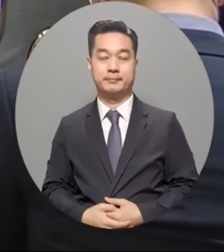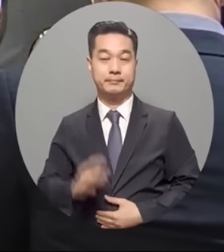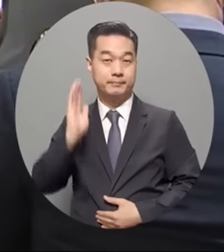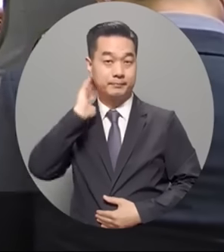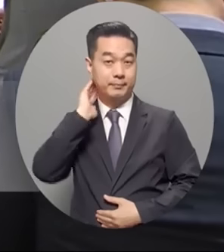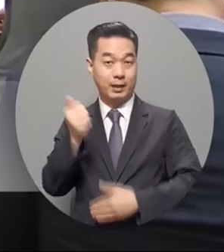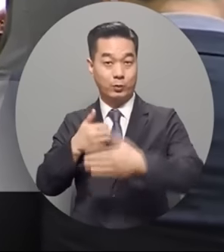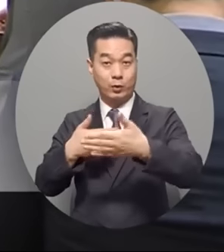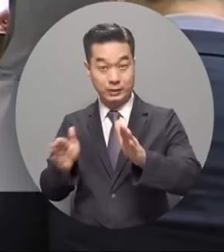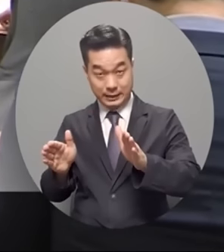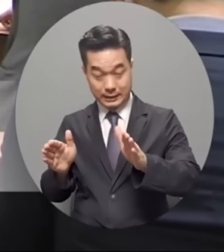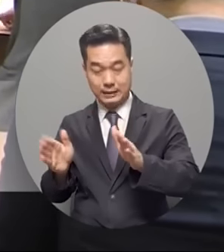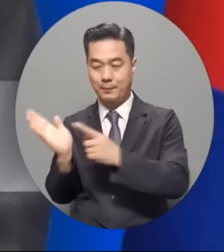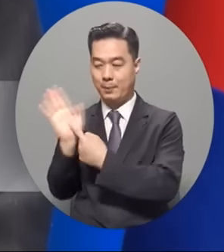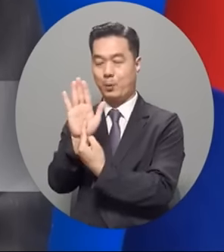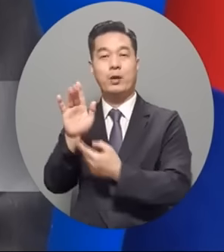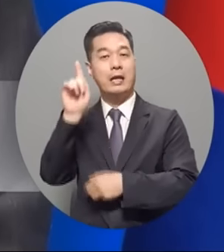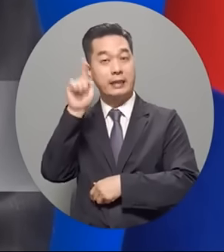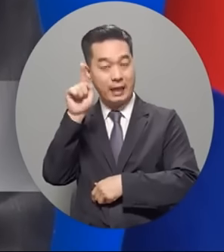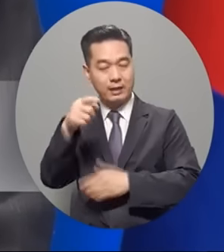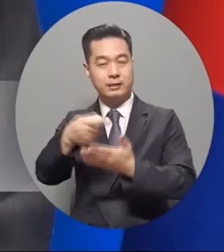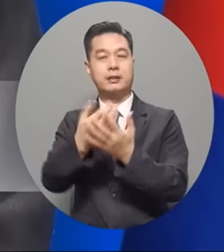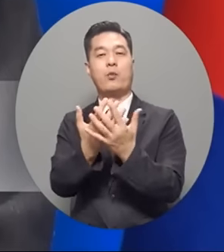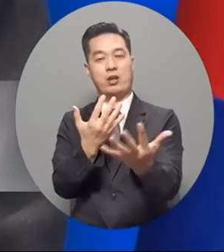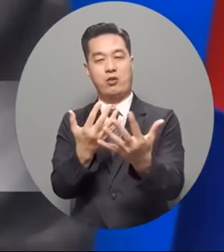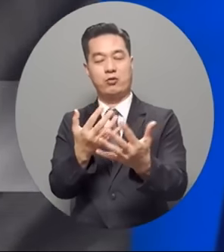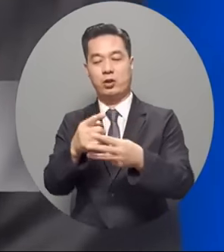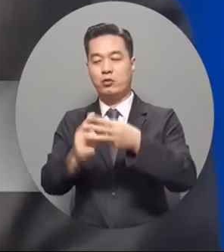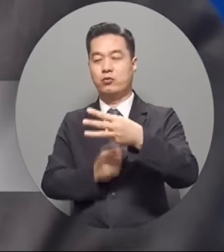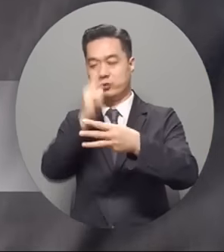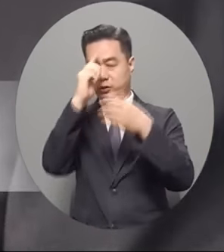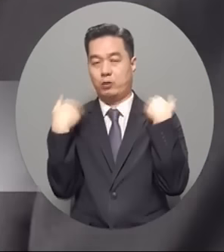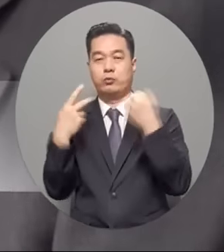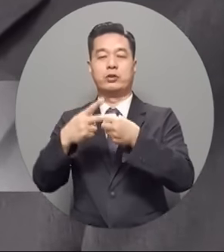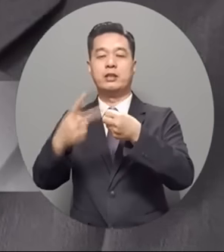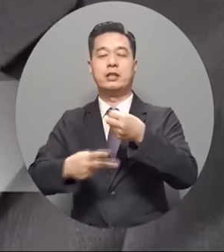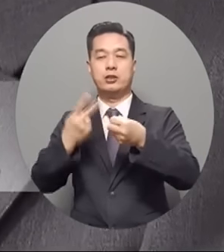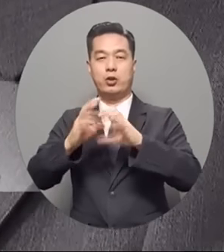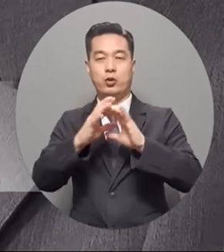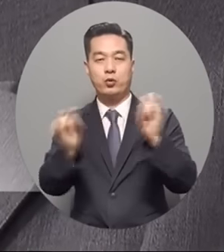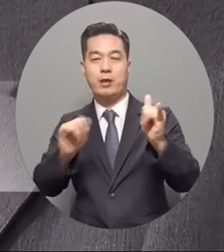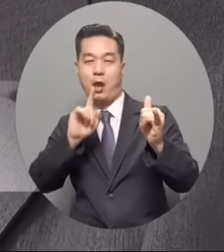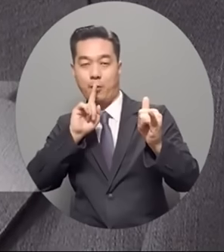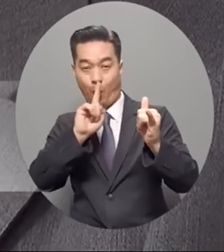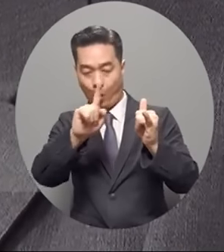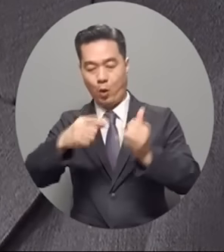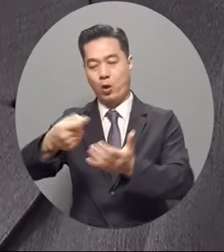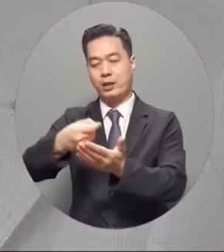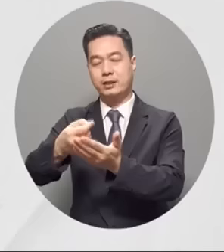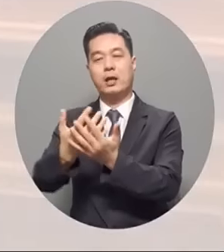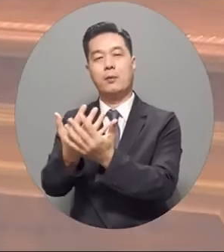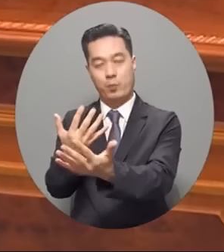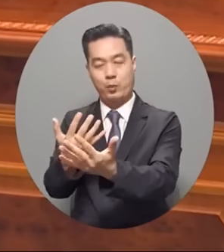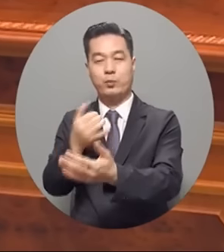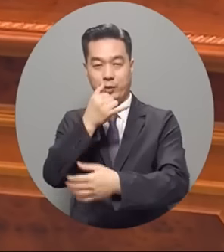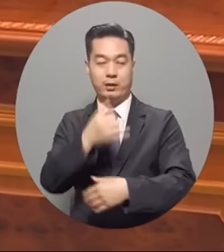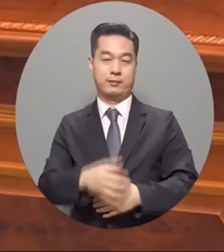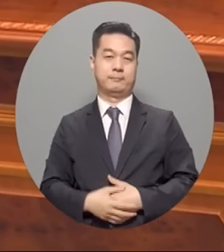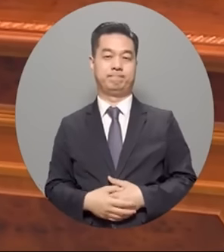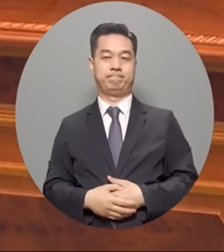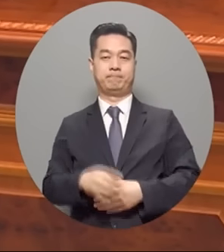대통령실은 내일 기자회견의 공식 명칭을 윤석열 정부 2년 국민 보고 및 기자회견이라고 정했습니다.